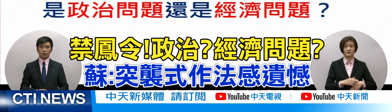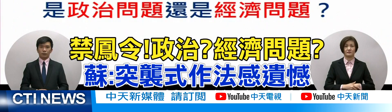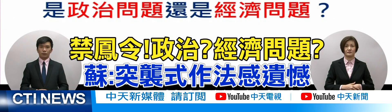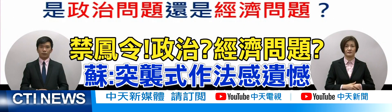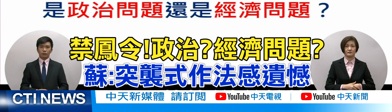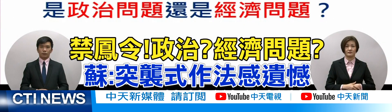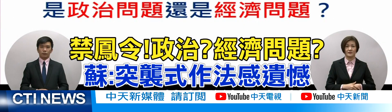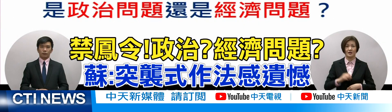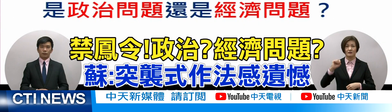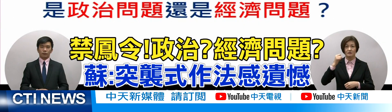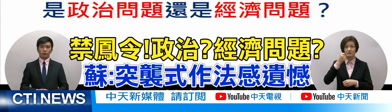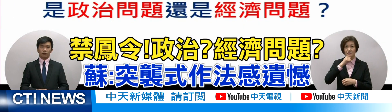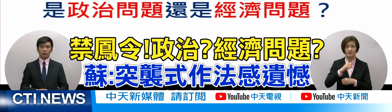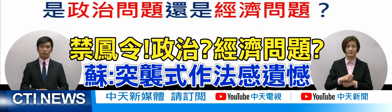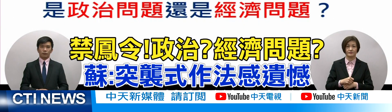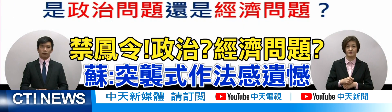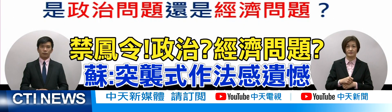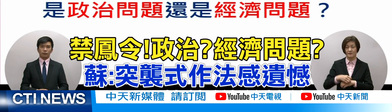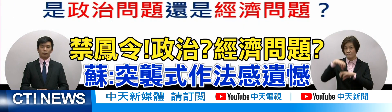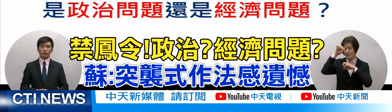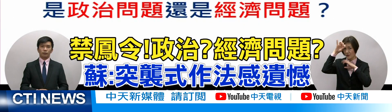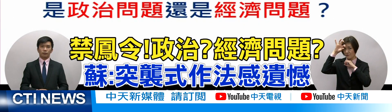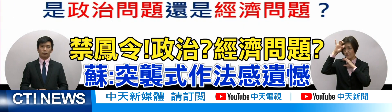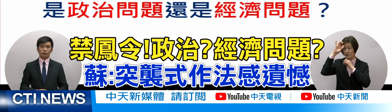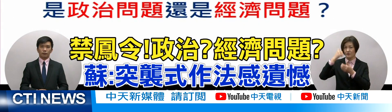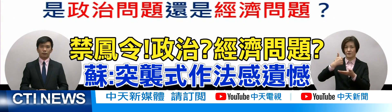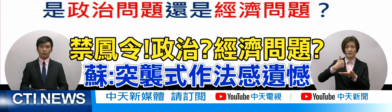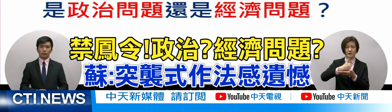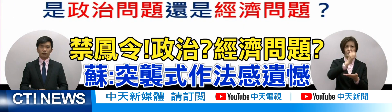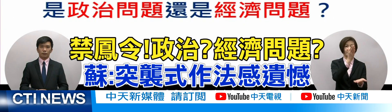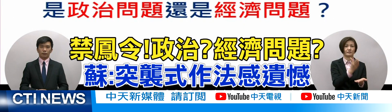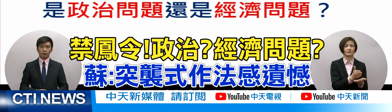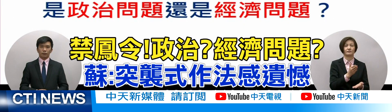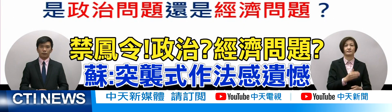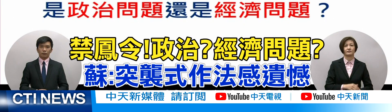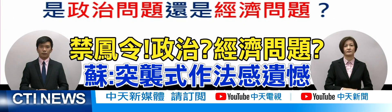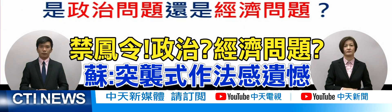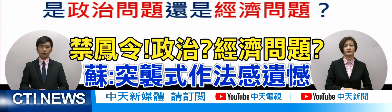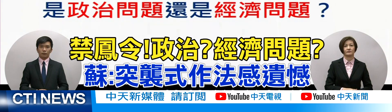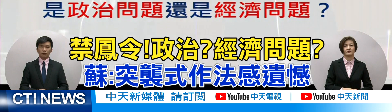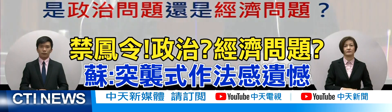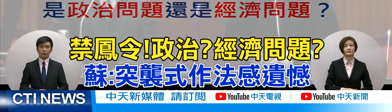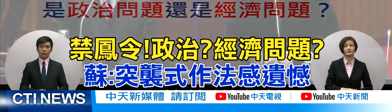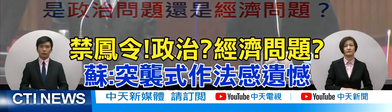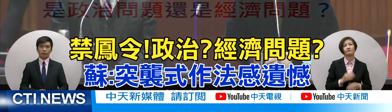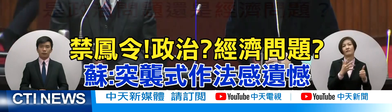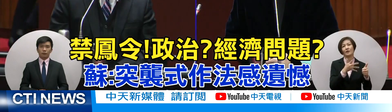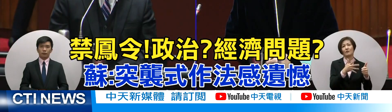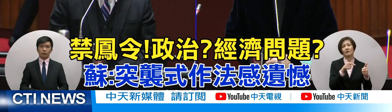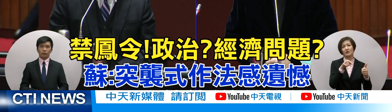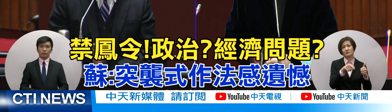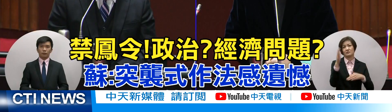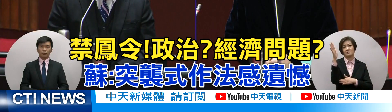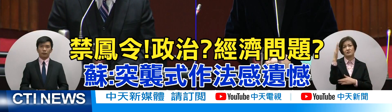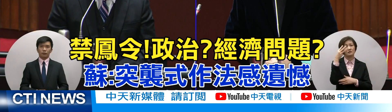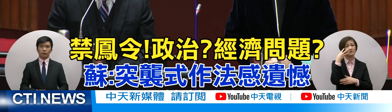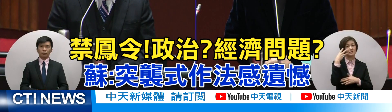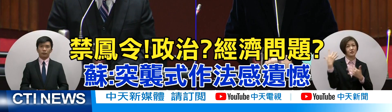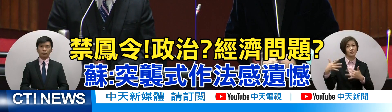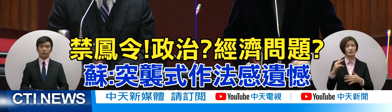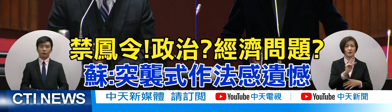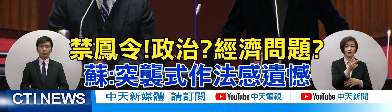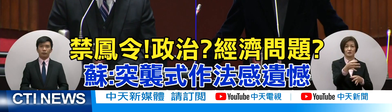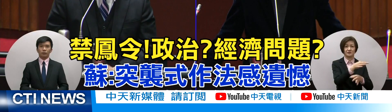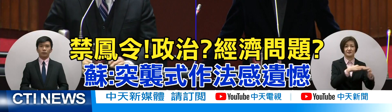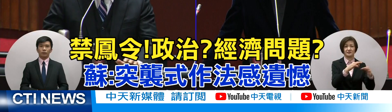禁止台湾的凤梨卖到那边去。请问你觉得这是一个政治问题呢，还是一个经济